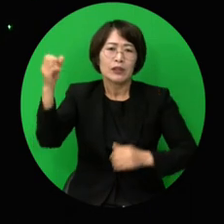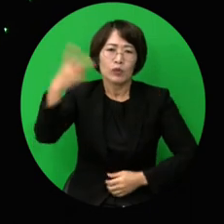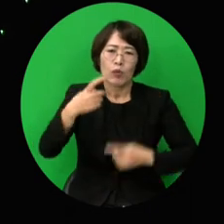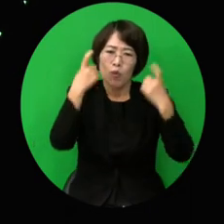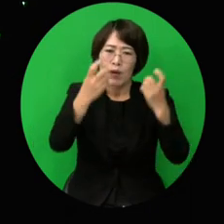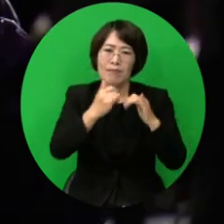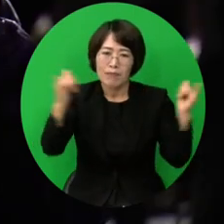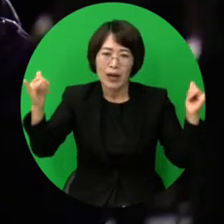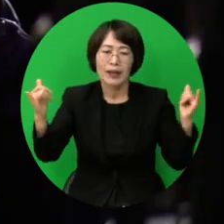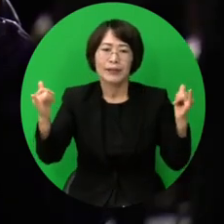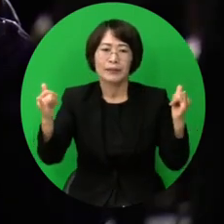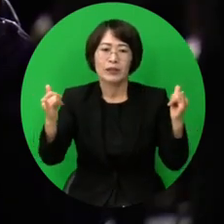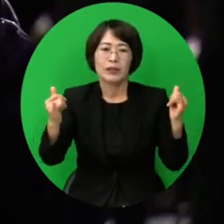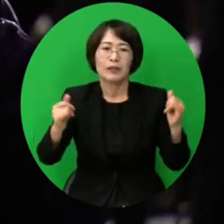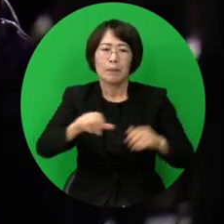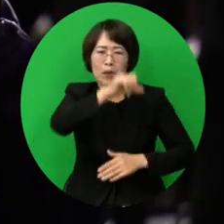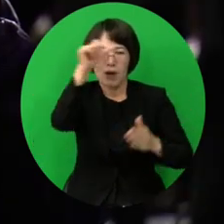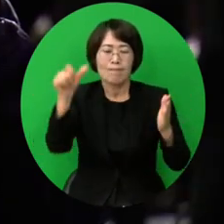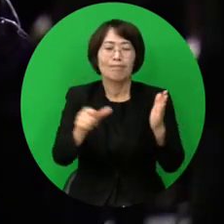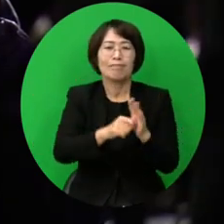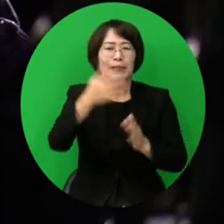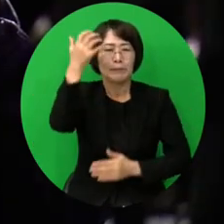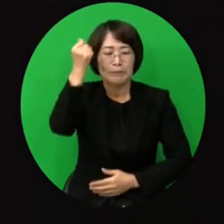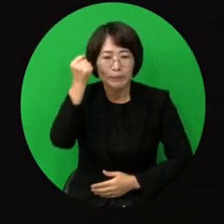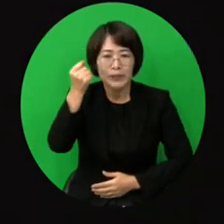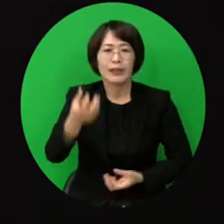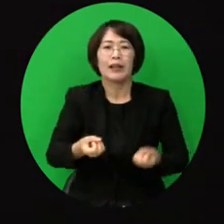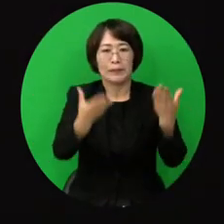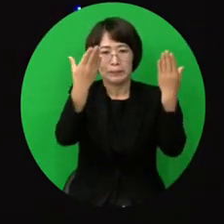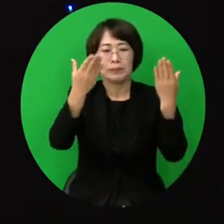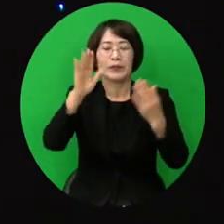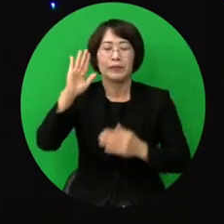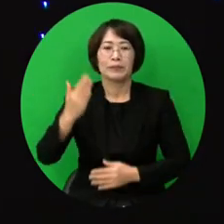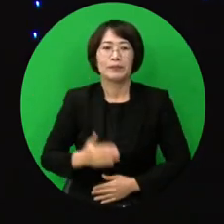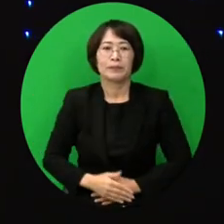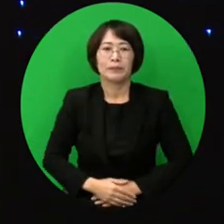관람객들도 잊지 못할 추억을 만들었습니다. MBC 뉴스 서희령입니다.